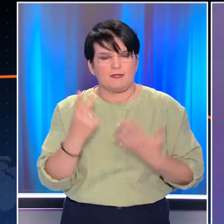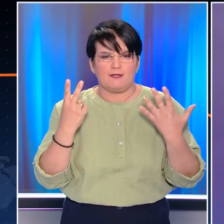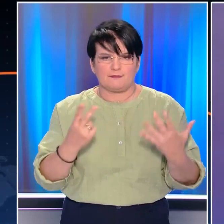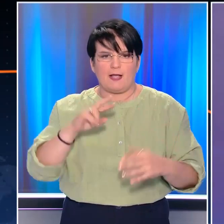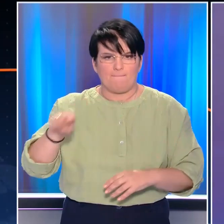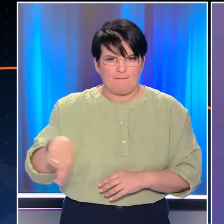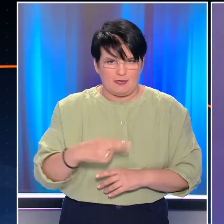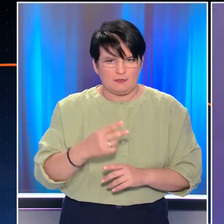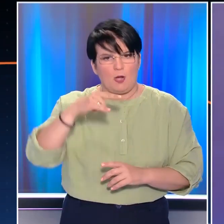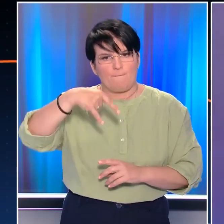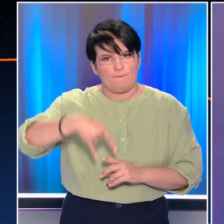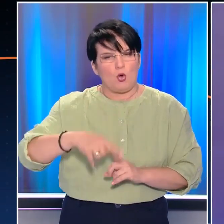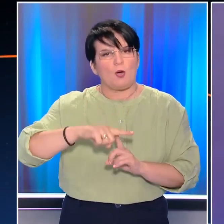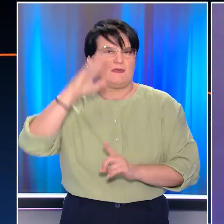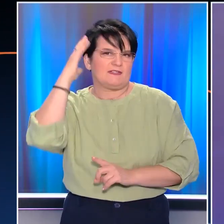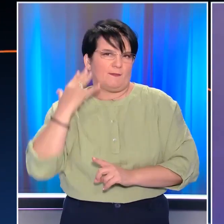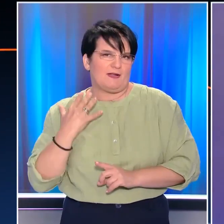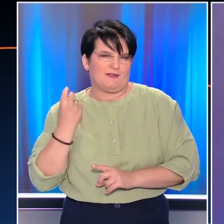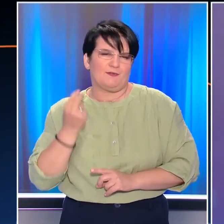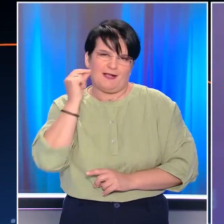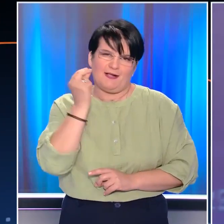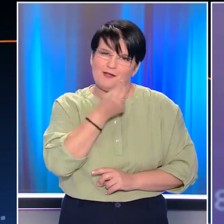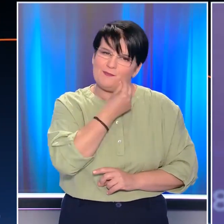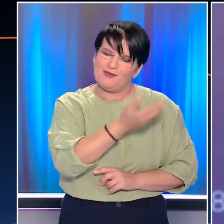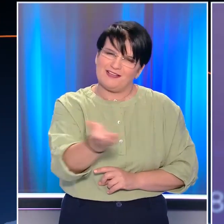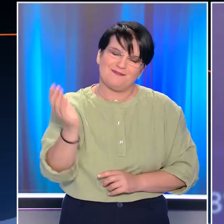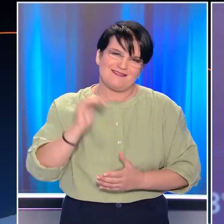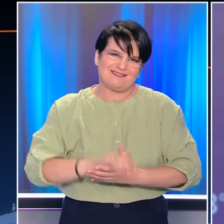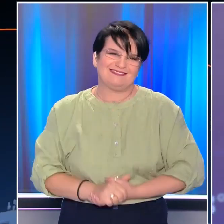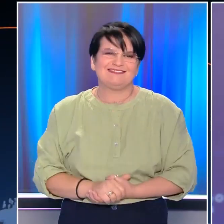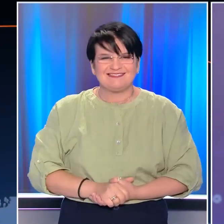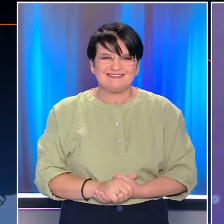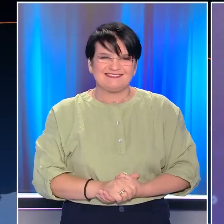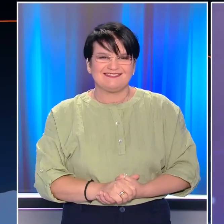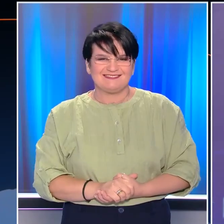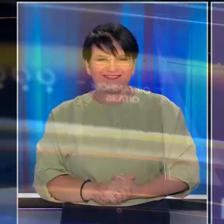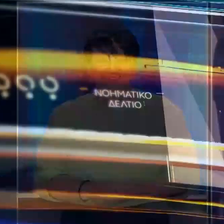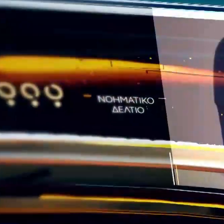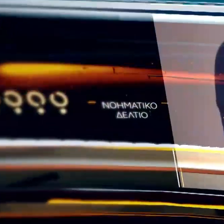ειδήσεων του Open στις 7 παρατέταρτο με την Πόπη Τσαπανίδου. Καλό απόγευμα σε όλους.